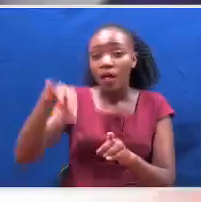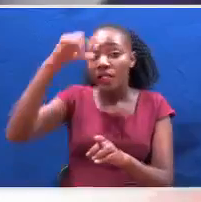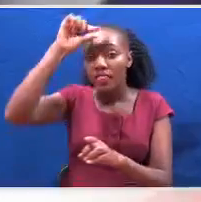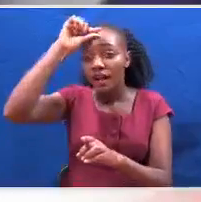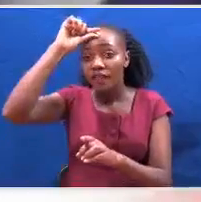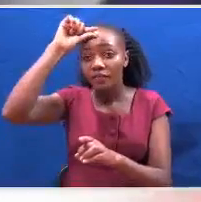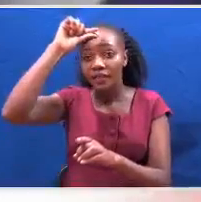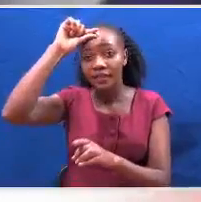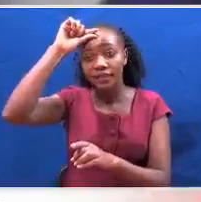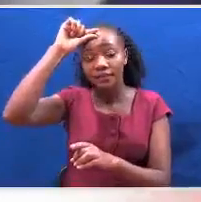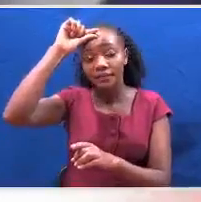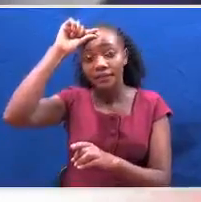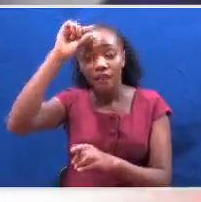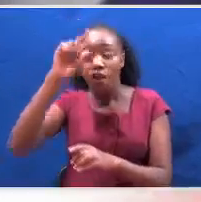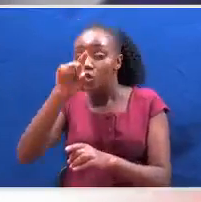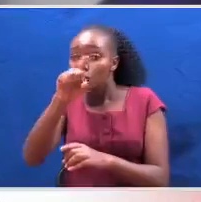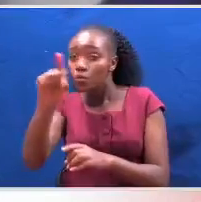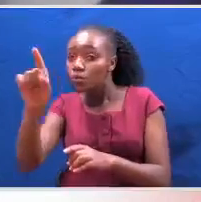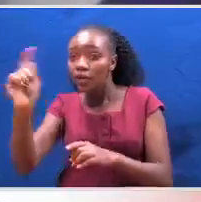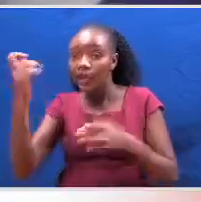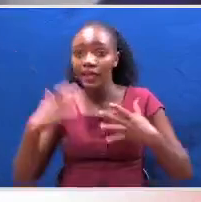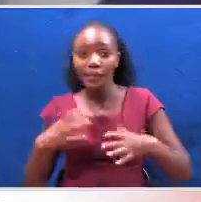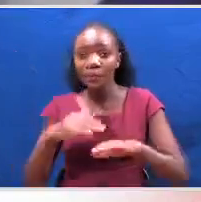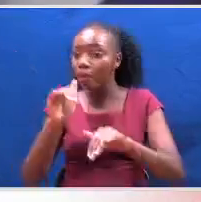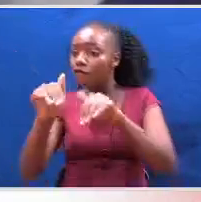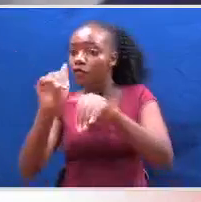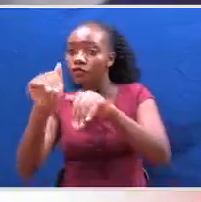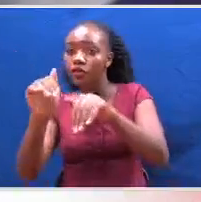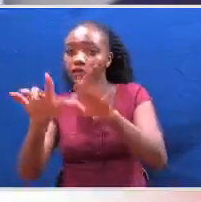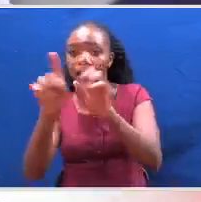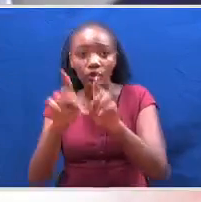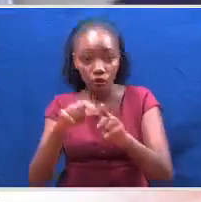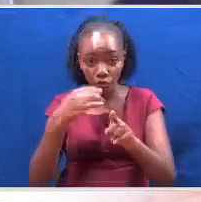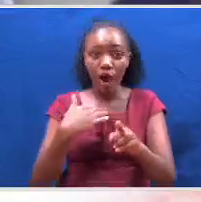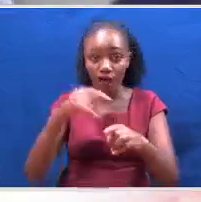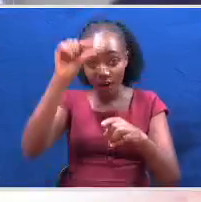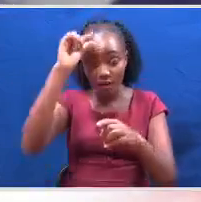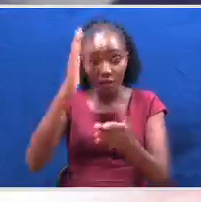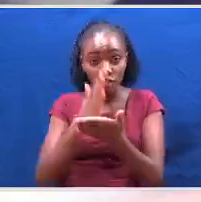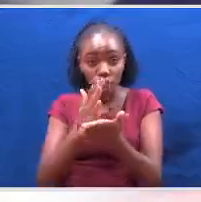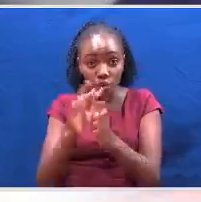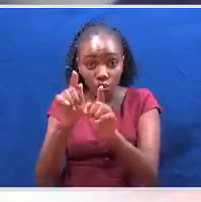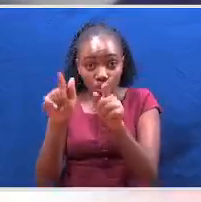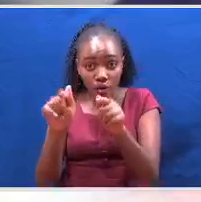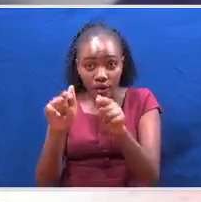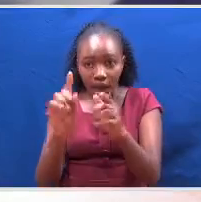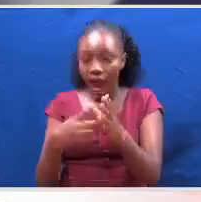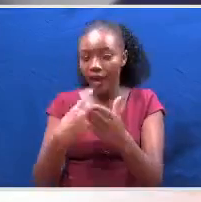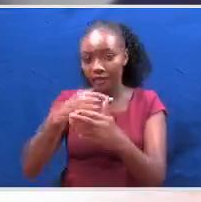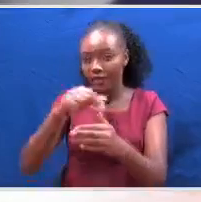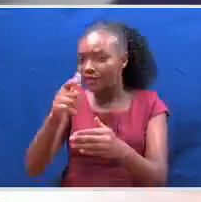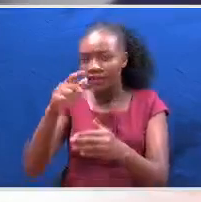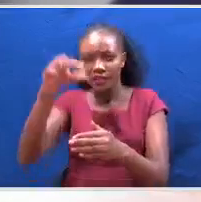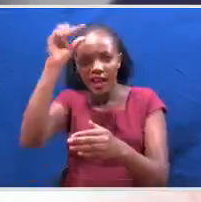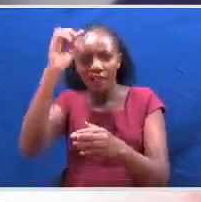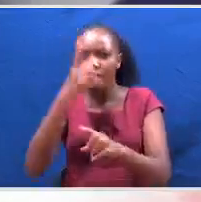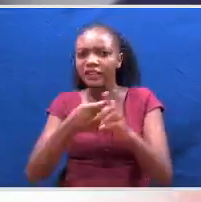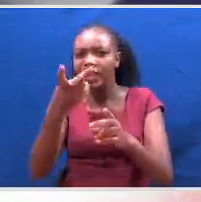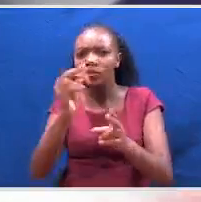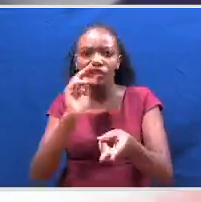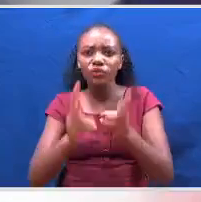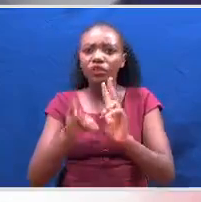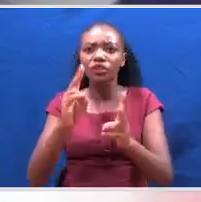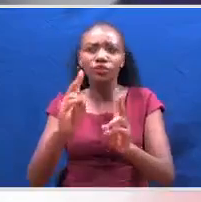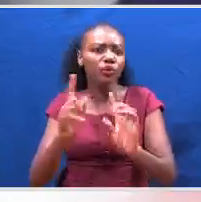serikali, si nyinyi wananchi ndio mnapiga kura ndio serikali iundwe. Si serikali, kwani hii serikali 2022